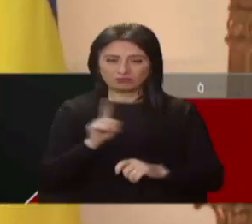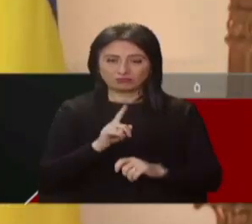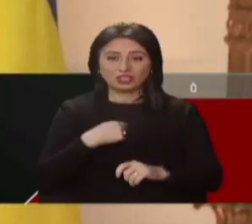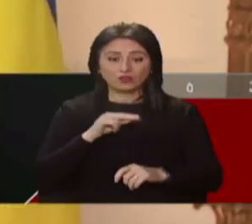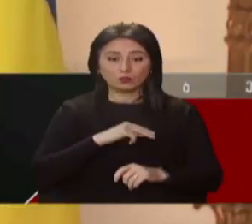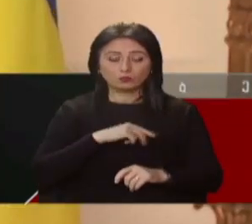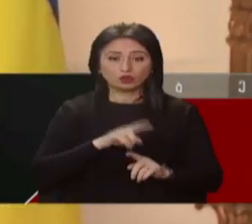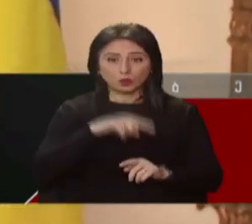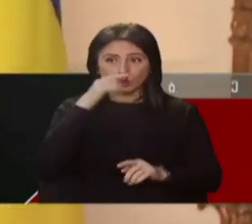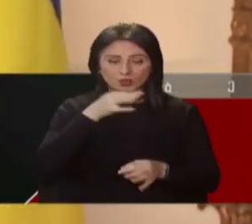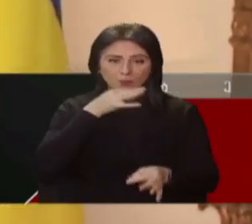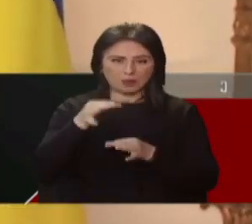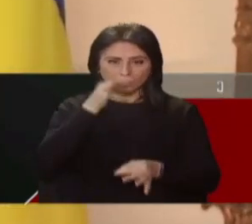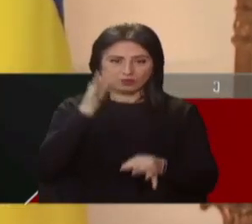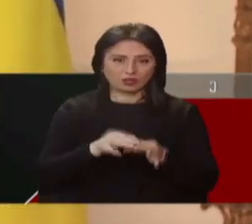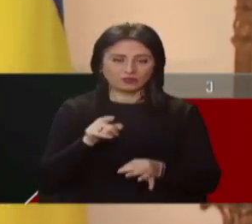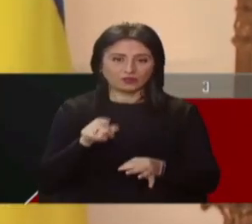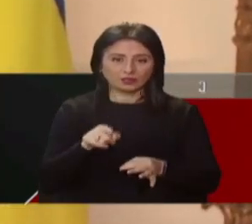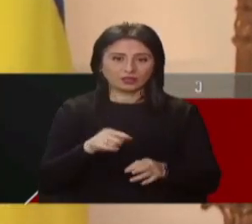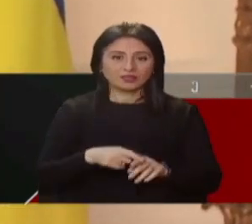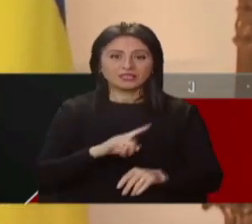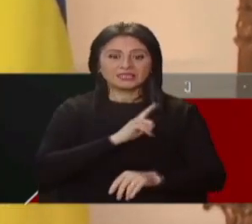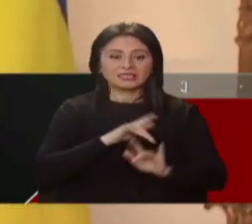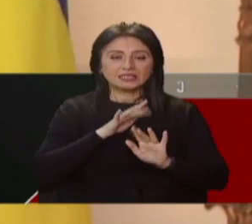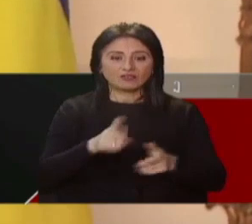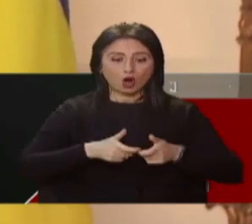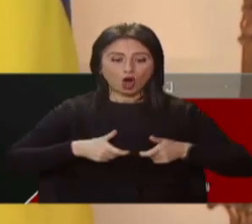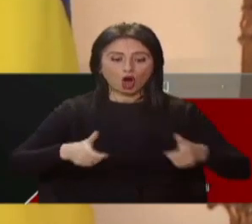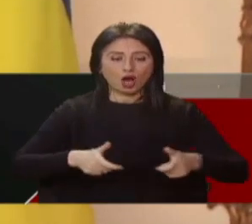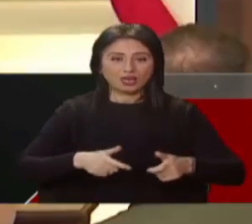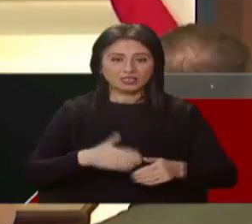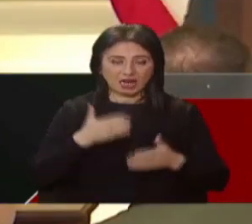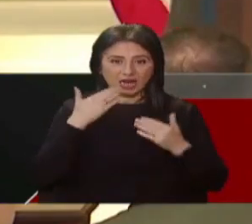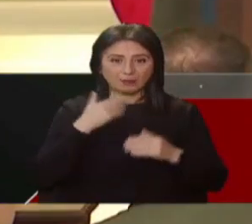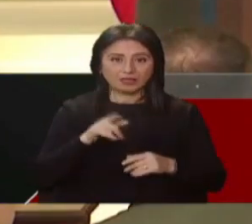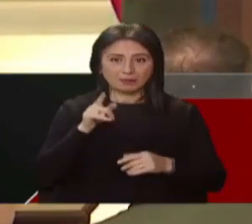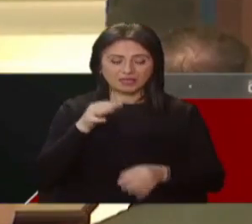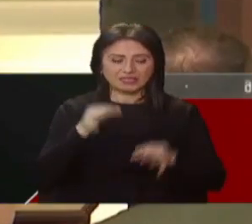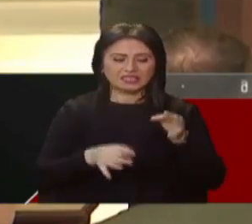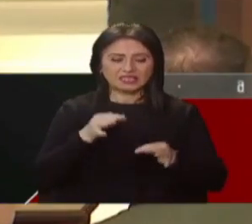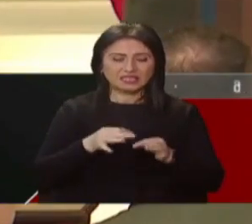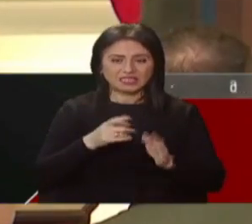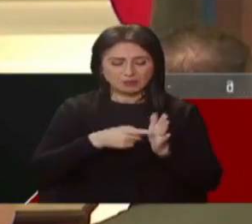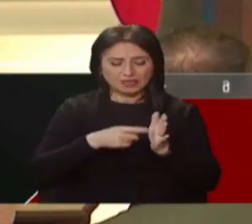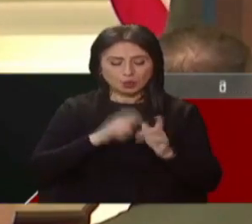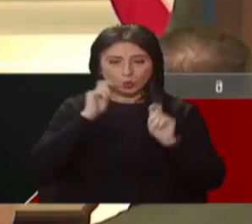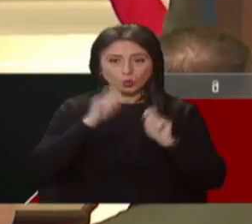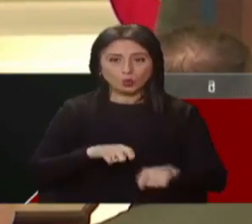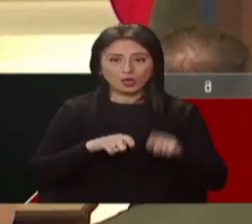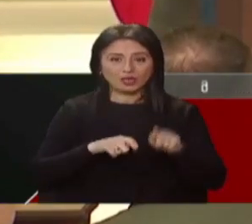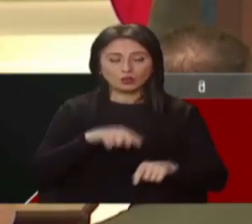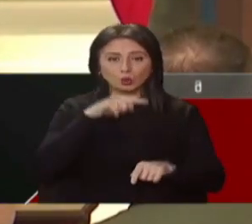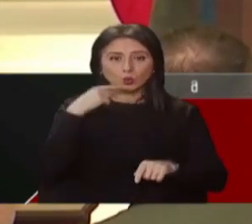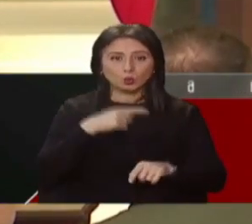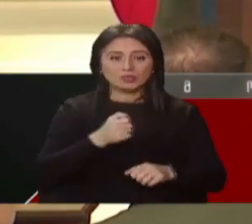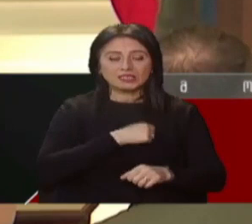რომ რუსეთს პასუხი ვაგებინოთ. მათ შორის ძალისხმევა კონგრესში, რაც გაამარტივებს მართლმსაჯულების ძიებას უკრაინაში